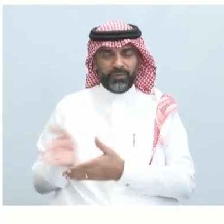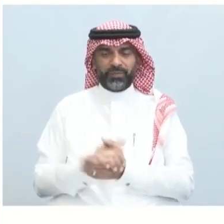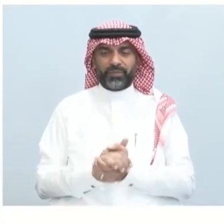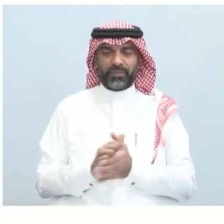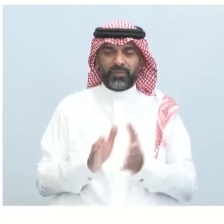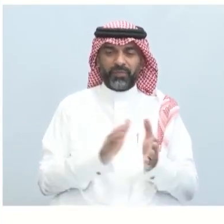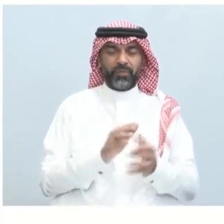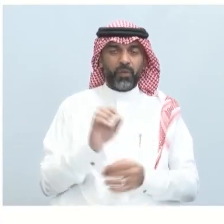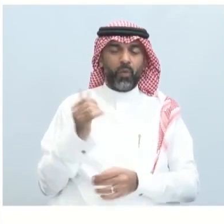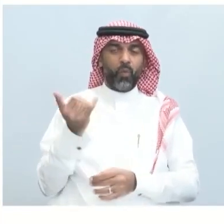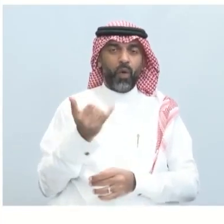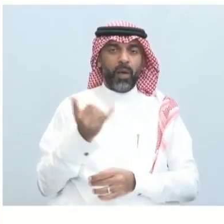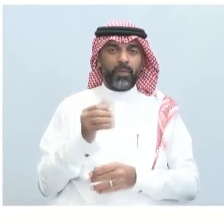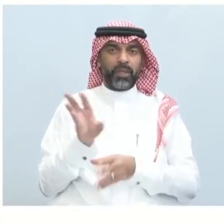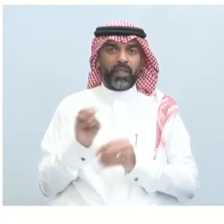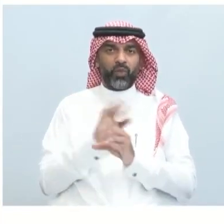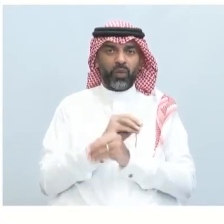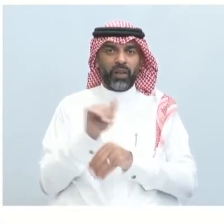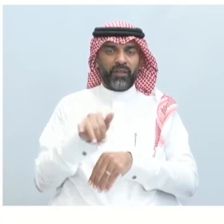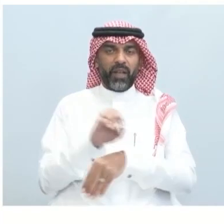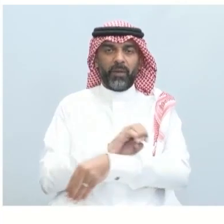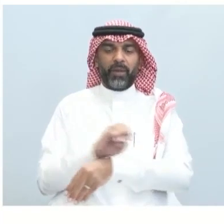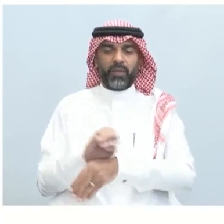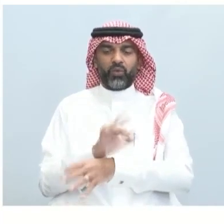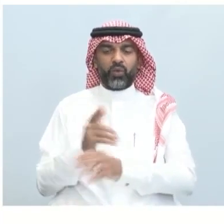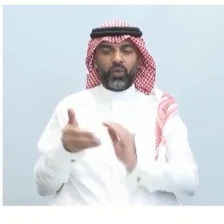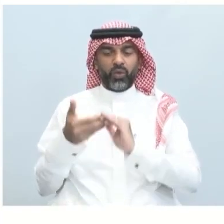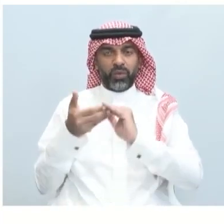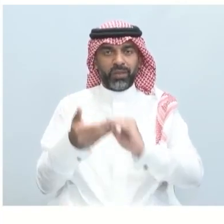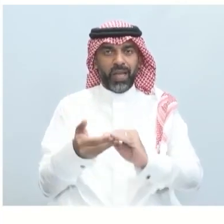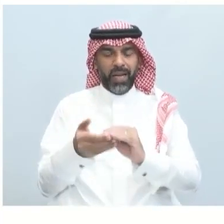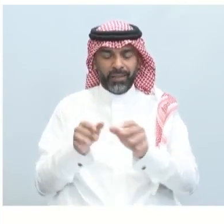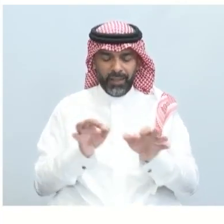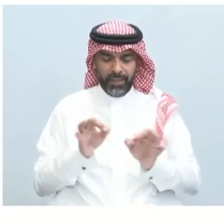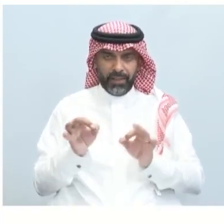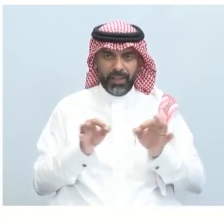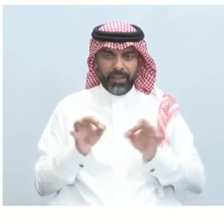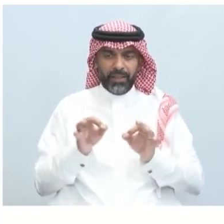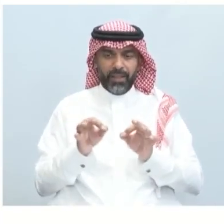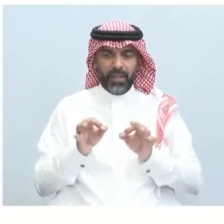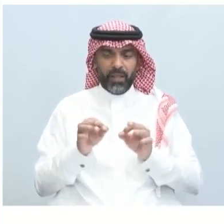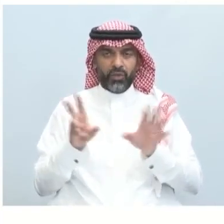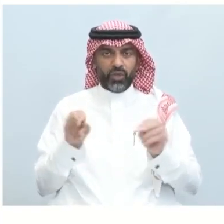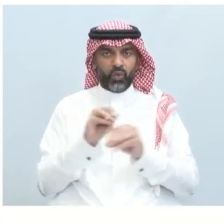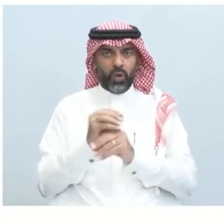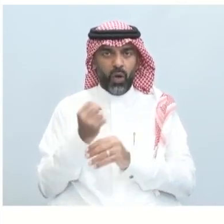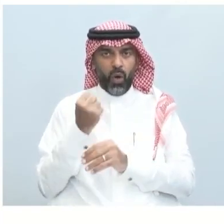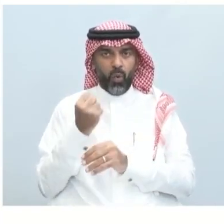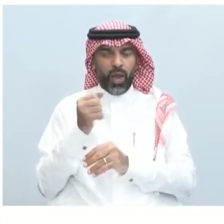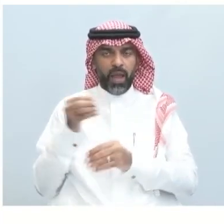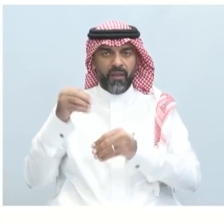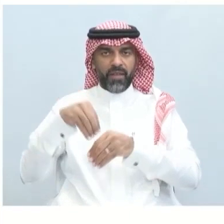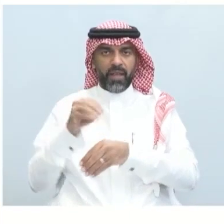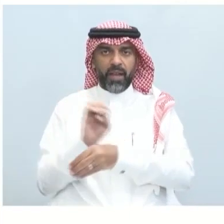أهمية التسويق عبر البريد الإلكتروني: يساعد على إنشاء استراتيجية تسويق قوية عبر البريد